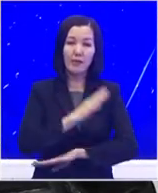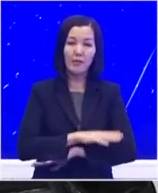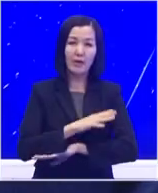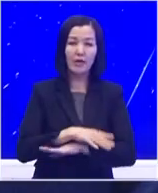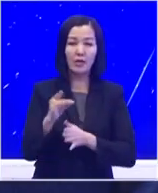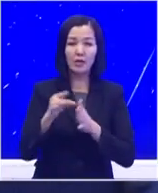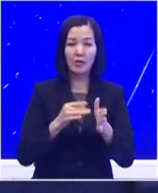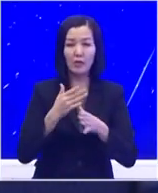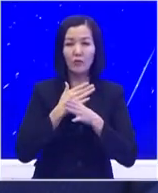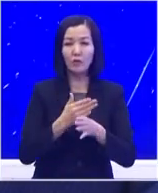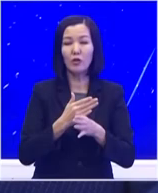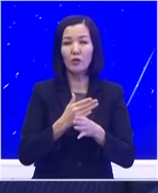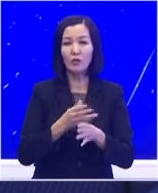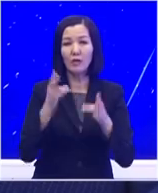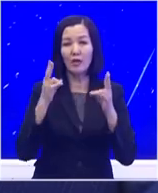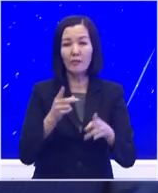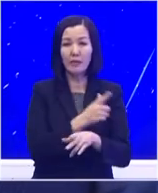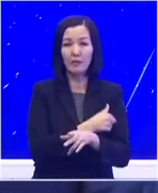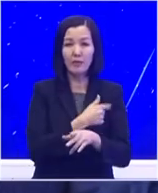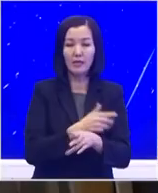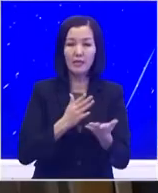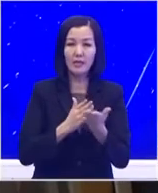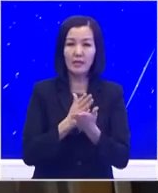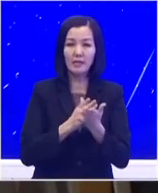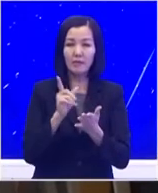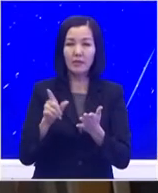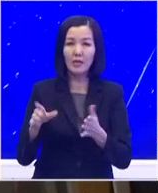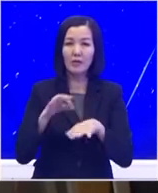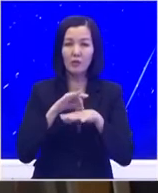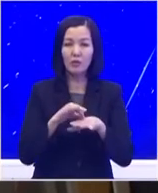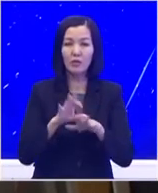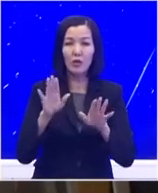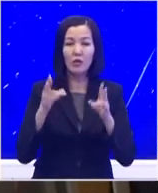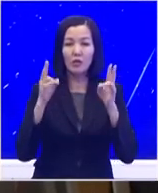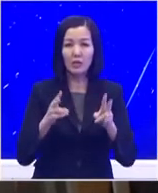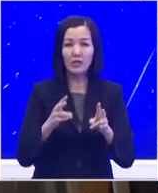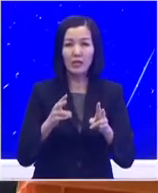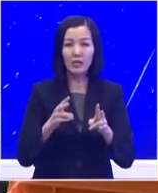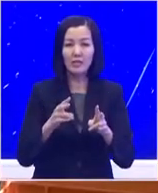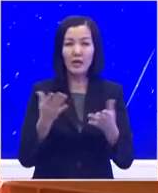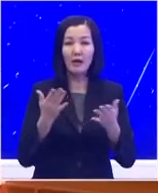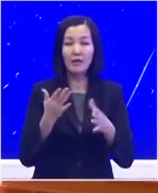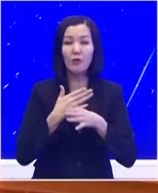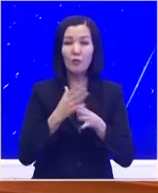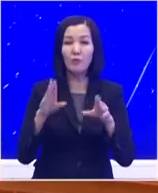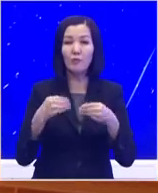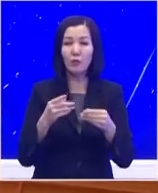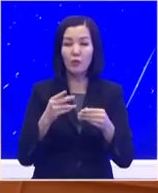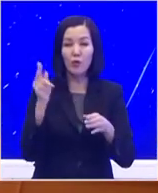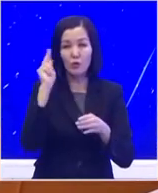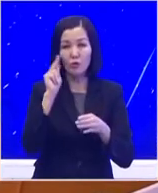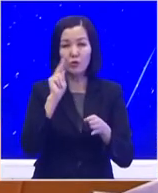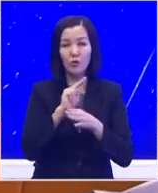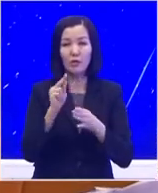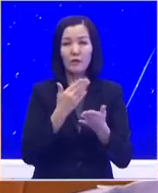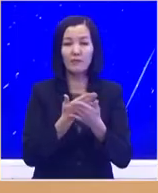жедел құтқару жасағымен апаттық медициналар қызметкерлері өткізді. Онда төтенше жағдай кезінде алғашқы көмек көрсету тәсілдері,